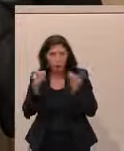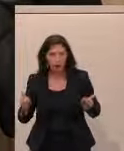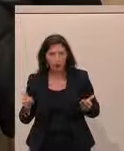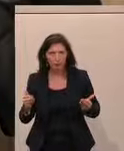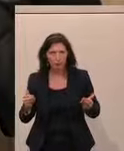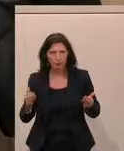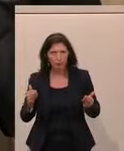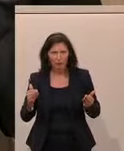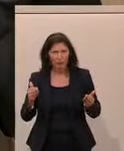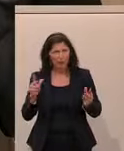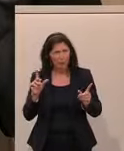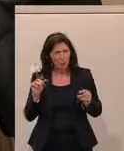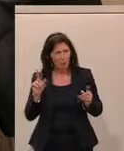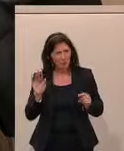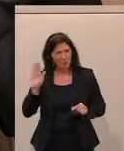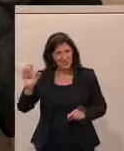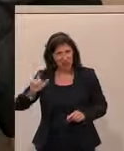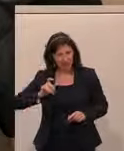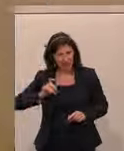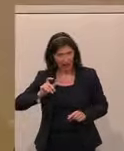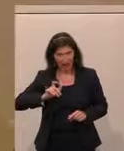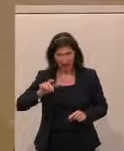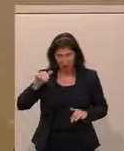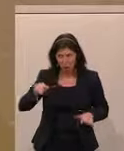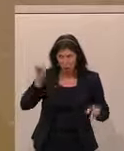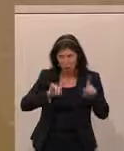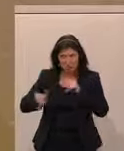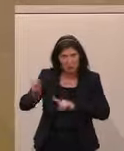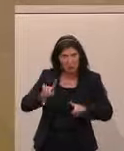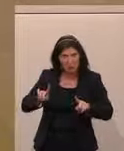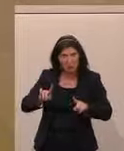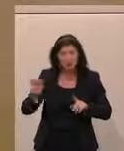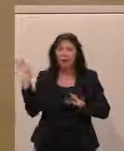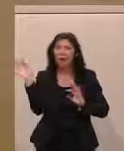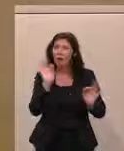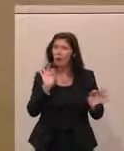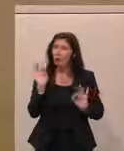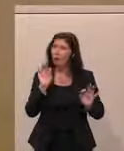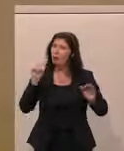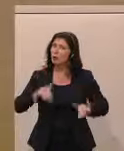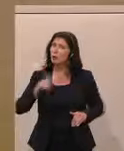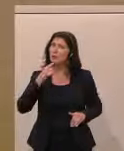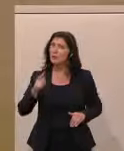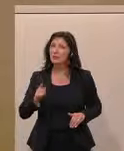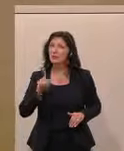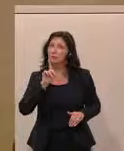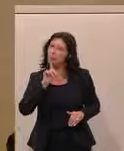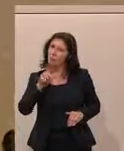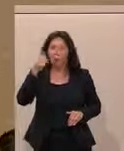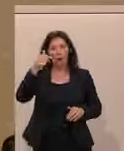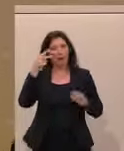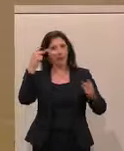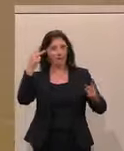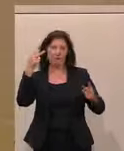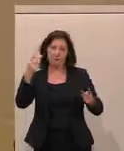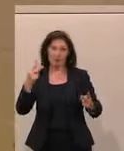Zeugnis eines überaus zweifelhaften Charakters oder es ist Ausdruck eines ausschließlich auf eigene Machterweiterung